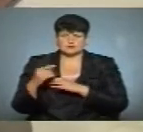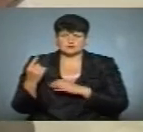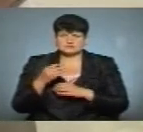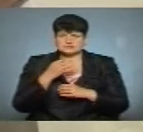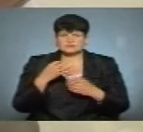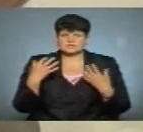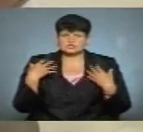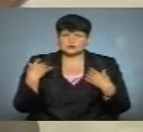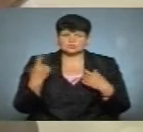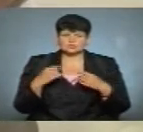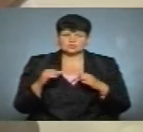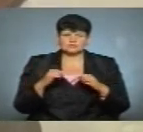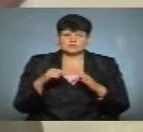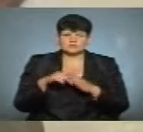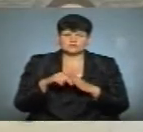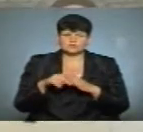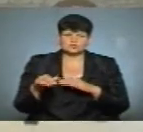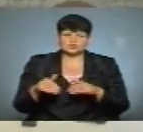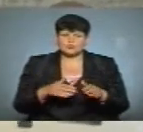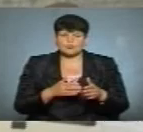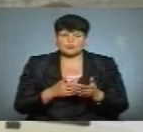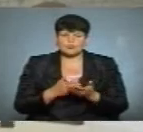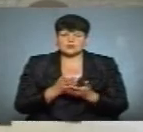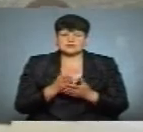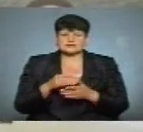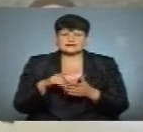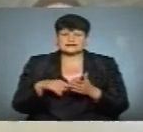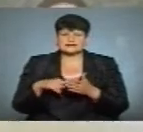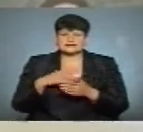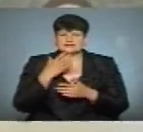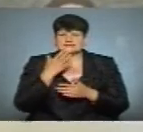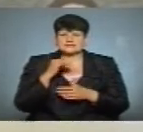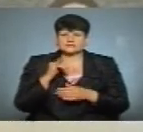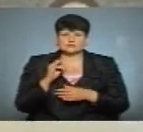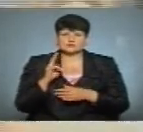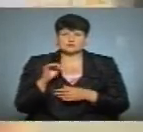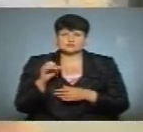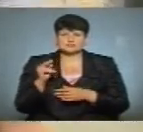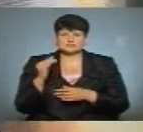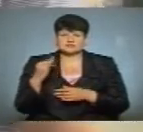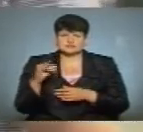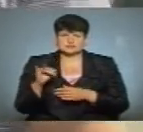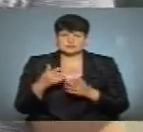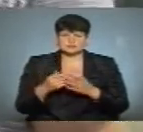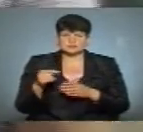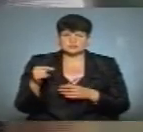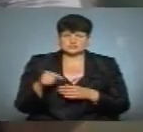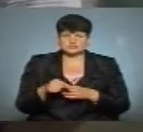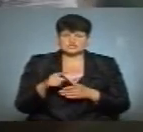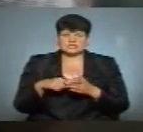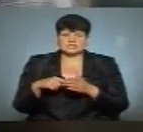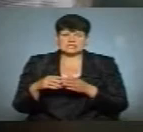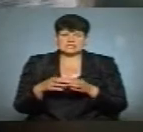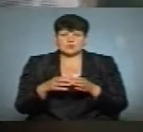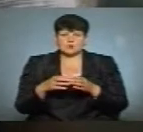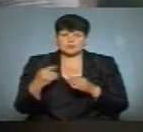начальник обласного управління внутрішньої політики, релігії та національностей Ігор Кульчицький. Близько тисячі релігійних громад